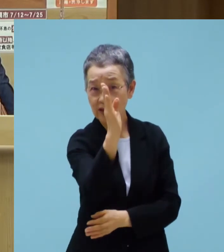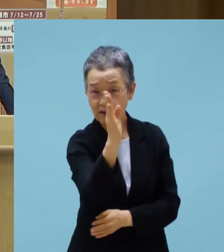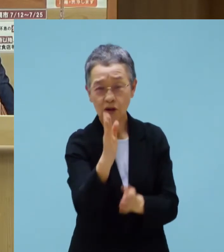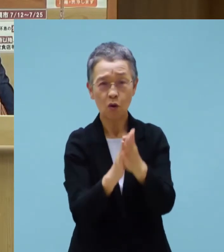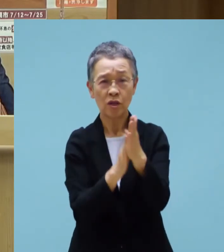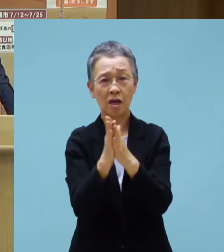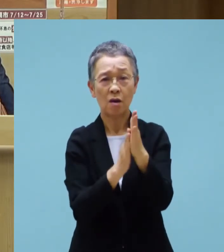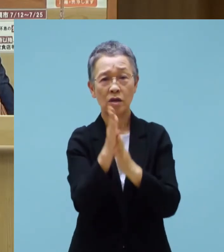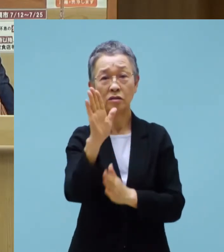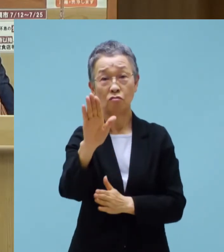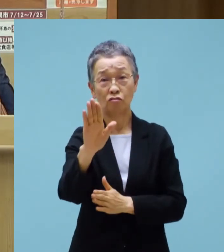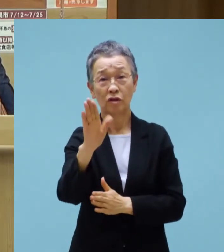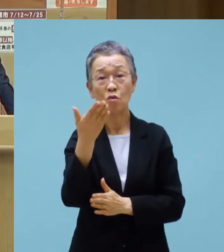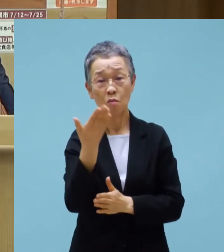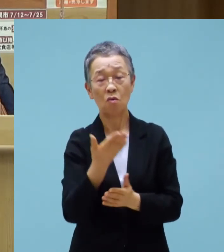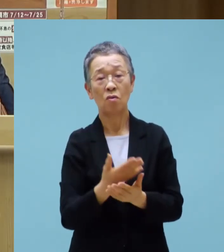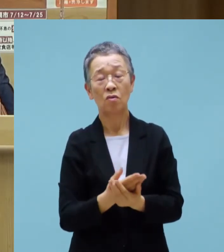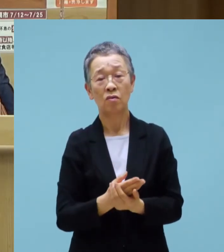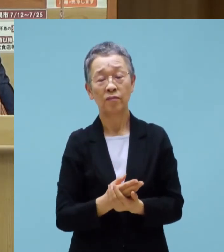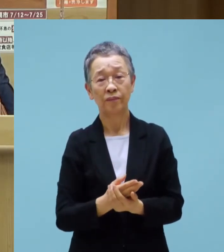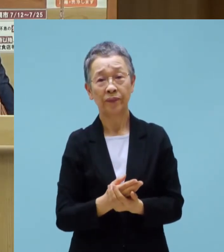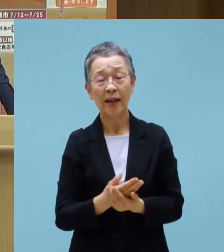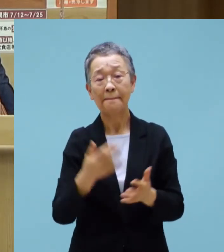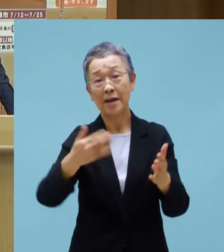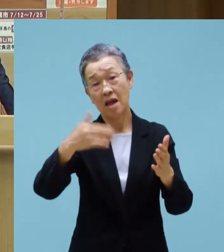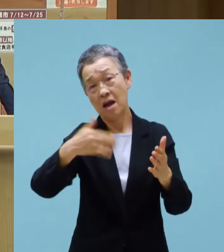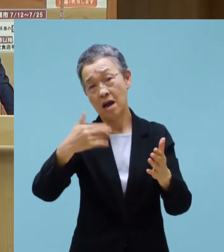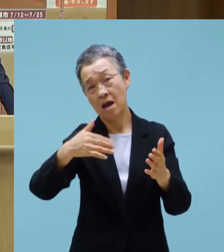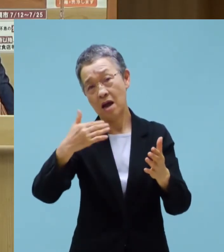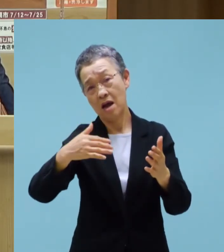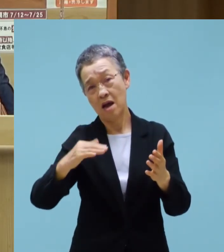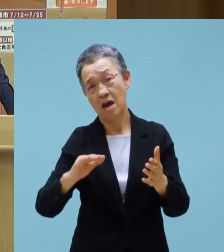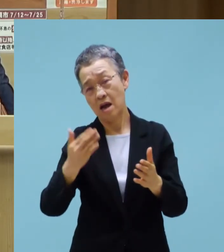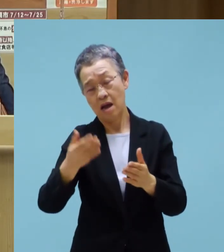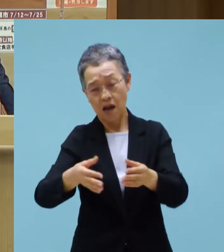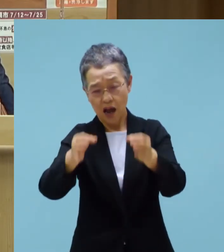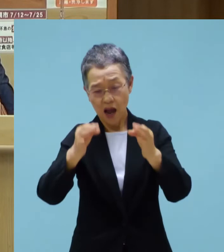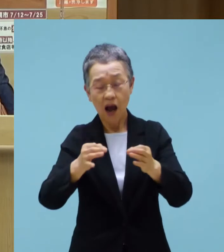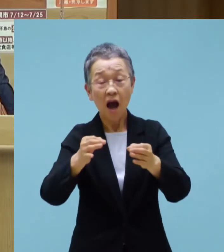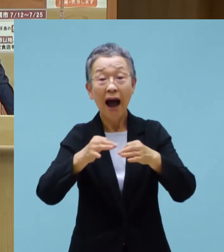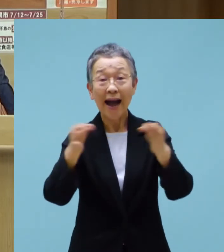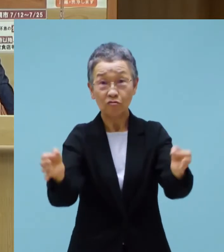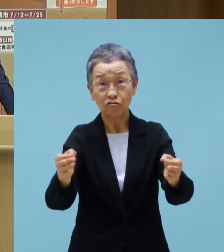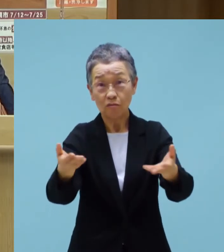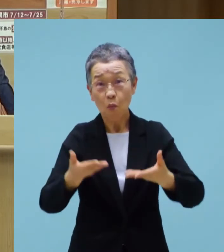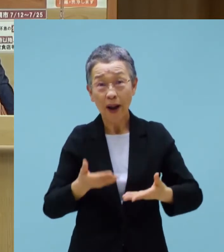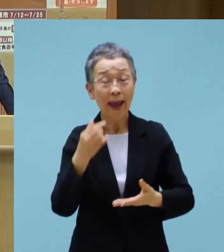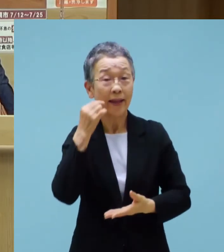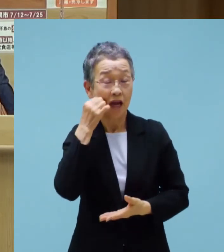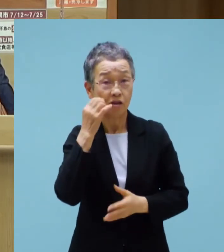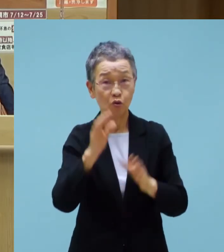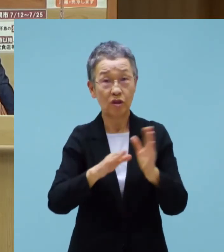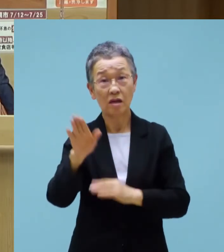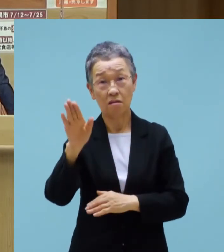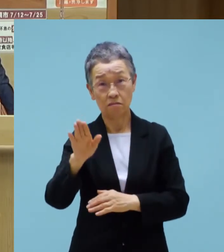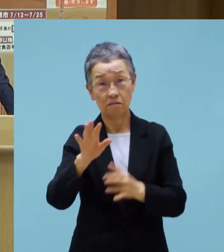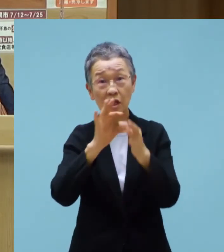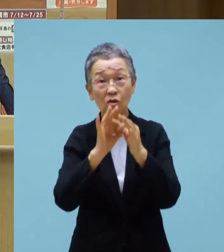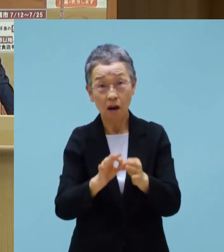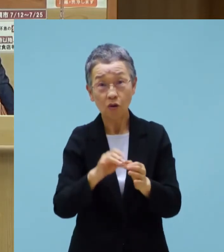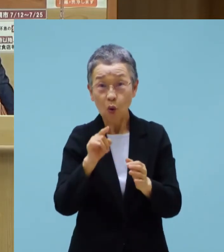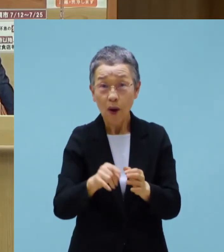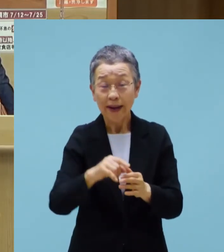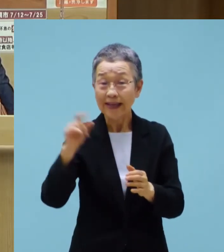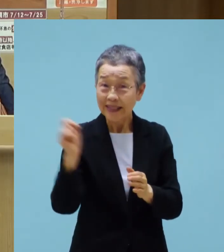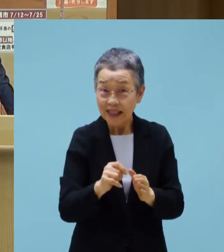ども、まだなかなか配布いただけない状況があります。なのでここは緊急事態